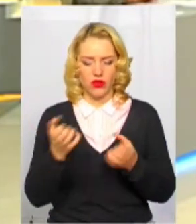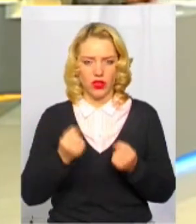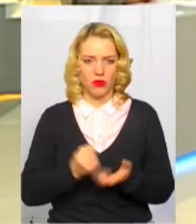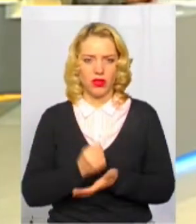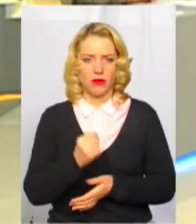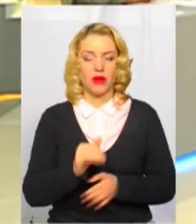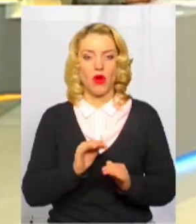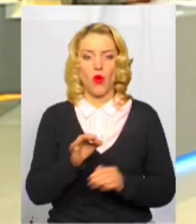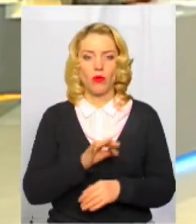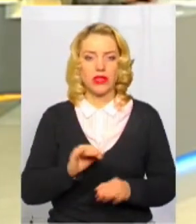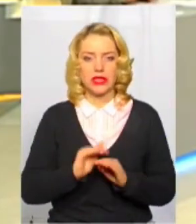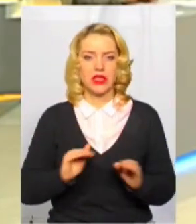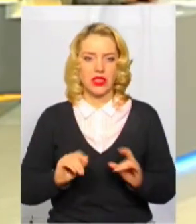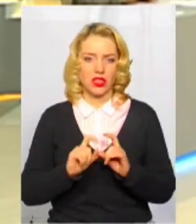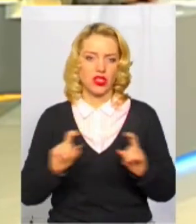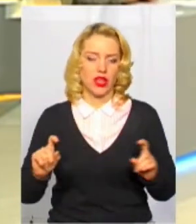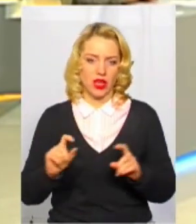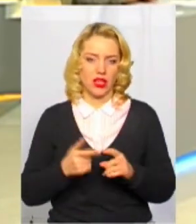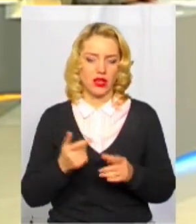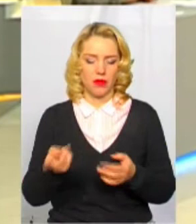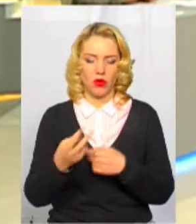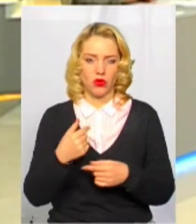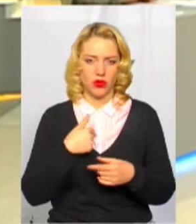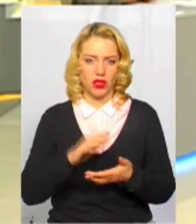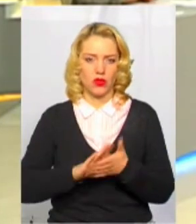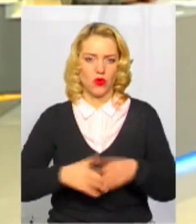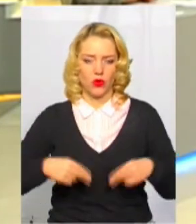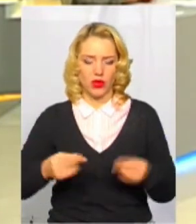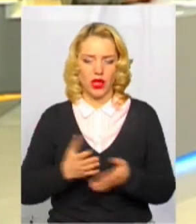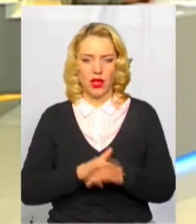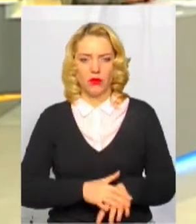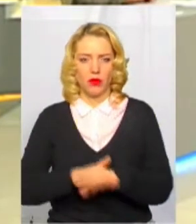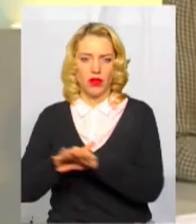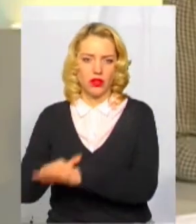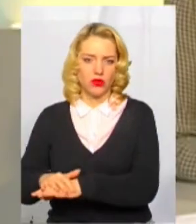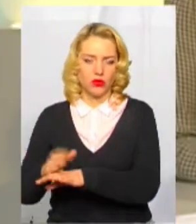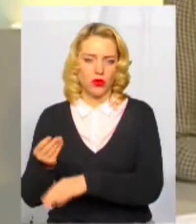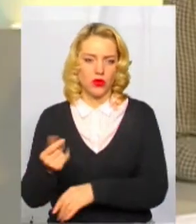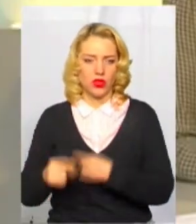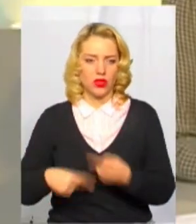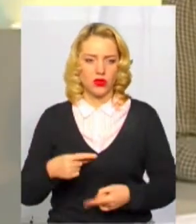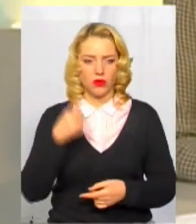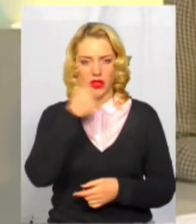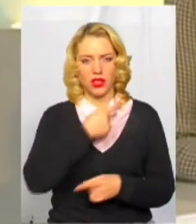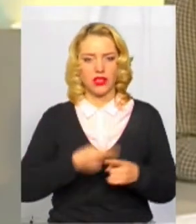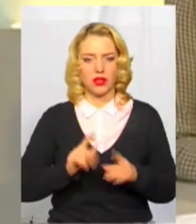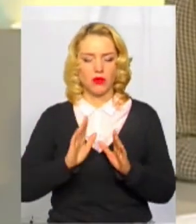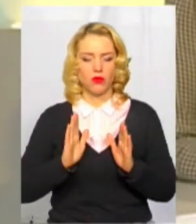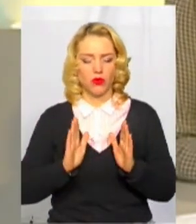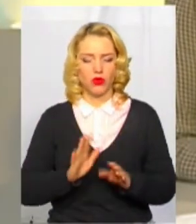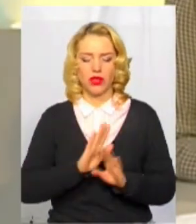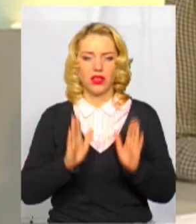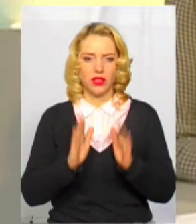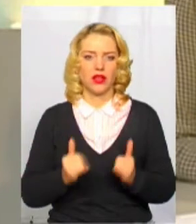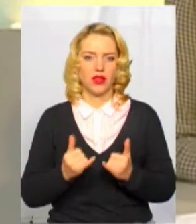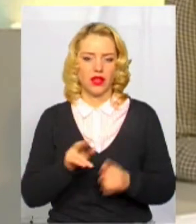направлення в обласні дитячі лікарні, приходять до нас, ми заключаємо угоду і проплачуємо кошти. А на наступний рік це буде не тільки для діток з